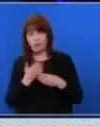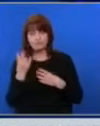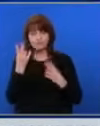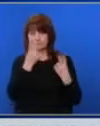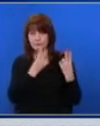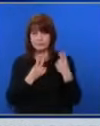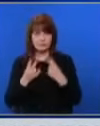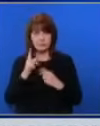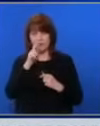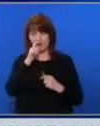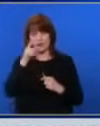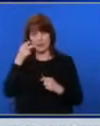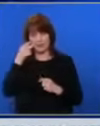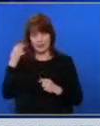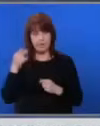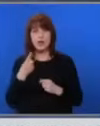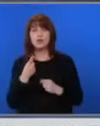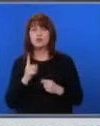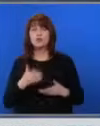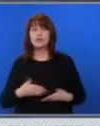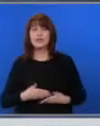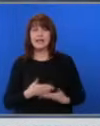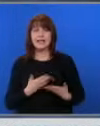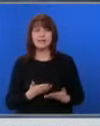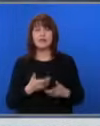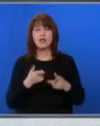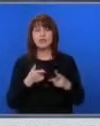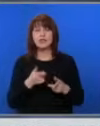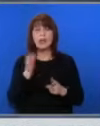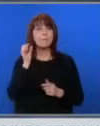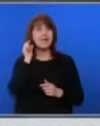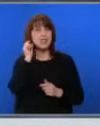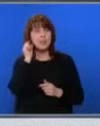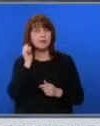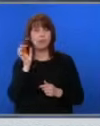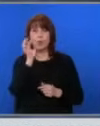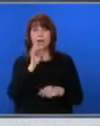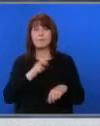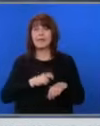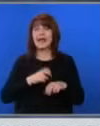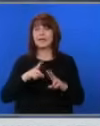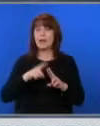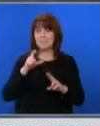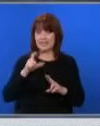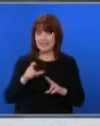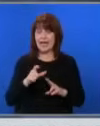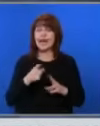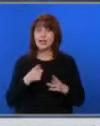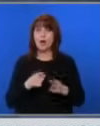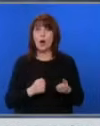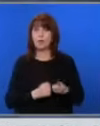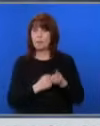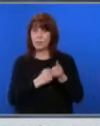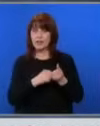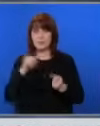теми. Другото интересно в този документ е, че в него отсъства името на ДПС, но като подкрепяща партия, то все пак